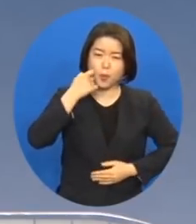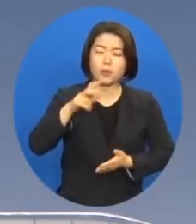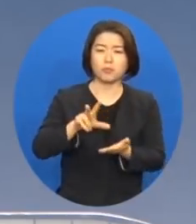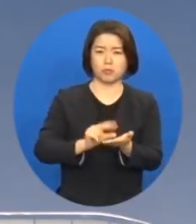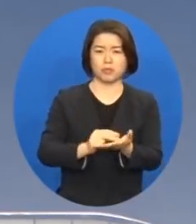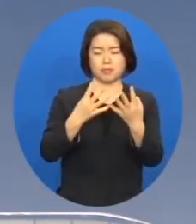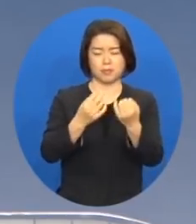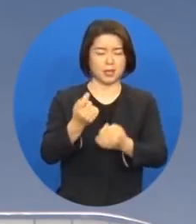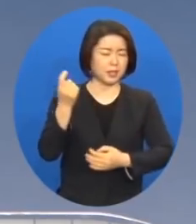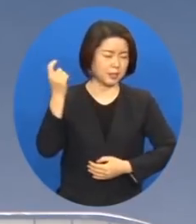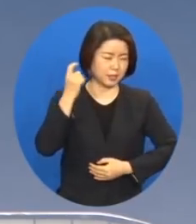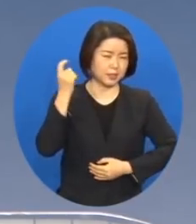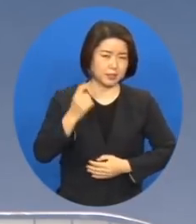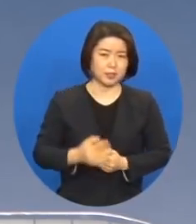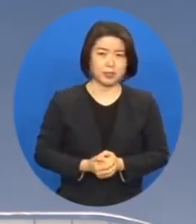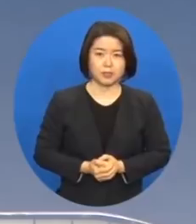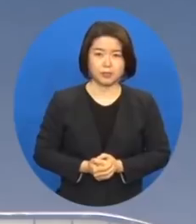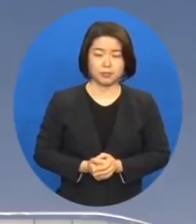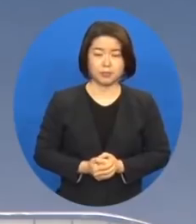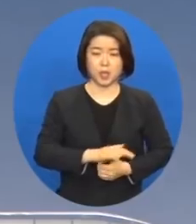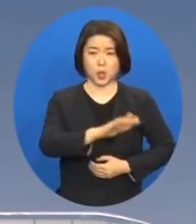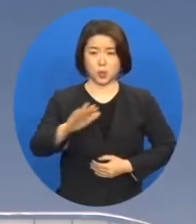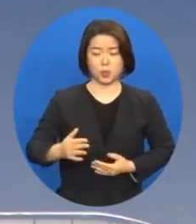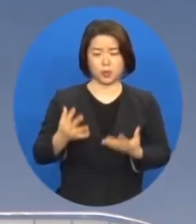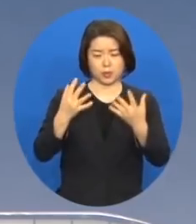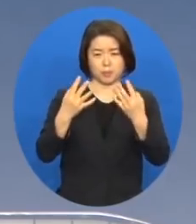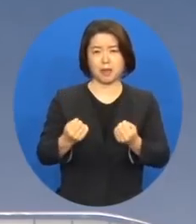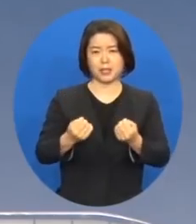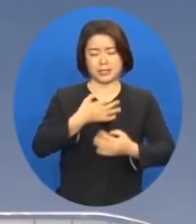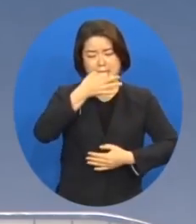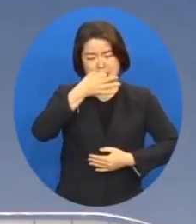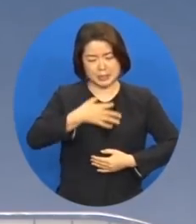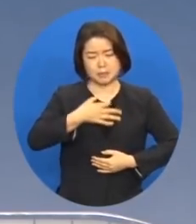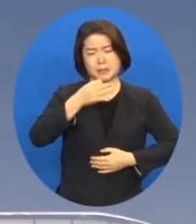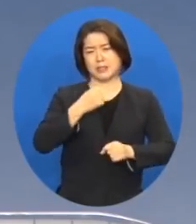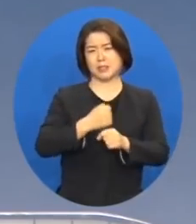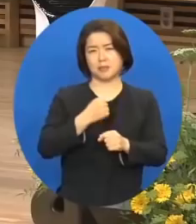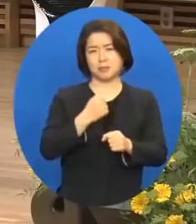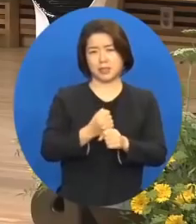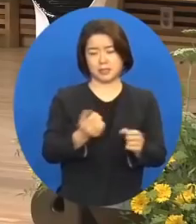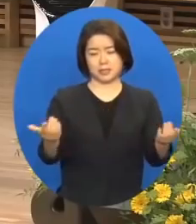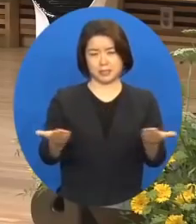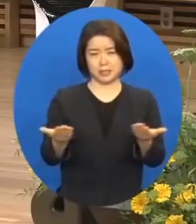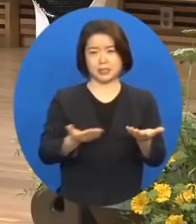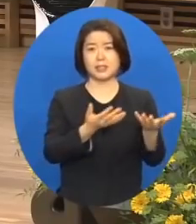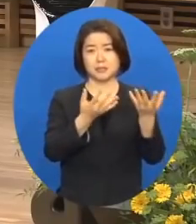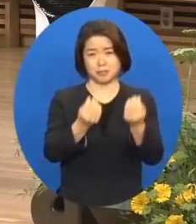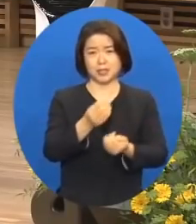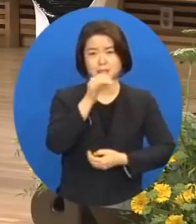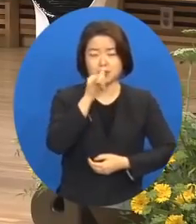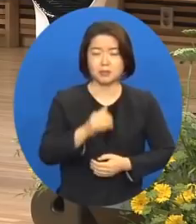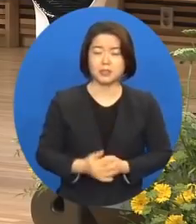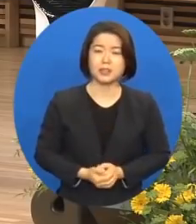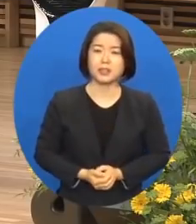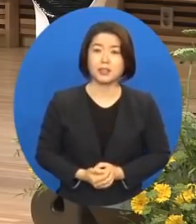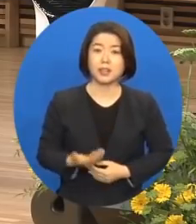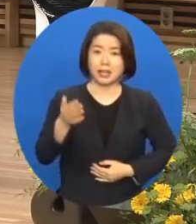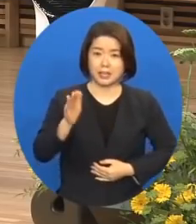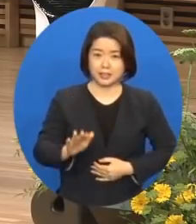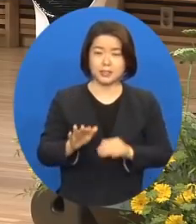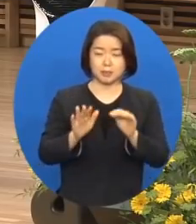들려옵니다. 여간 우리를 두렵게 하는 문제가 많은 것이 아닙니다. 그러나 하나님은